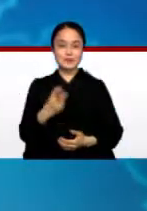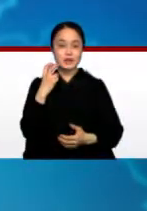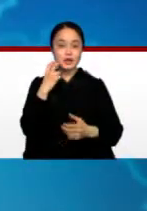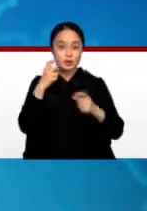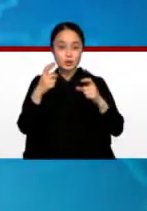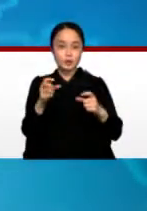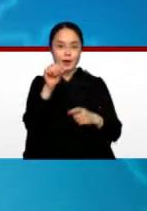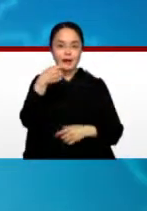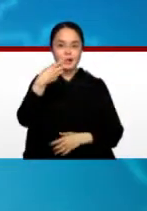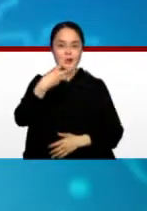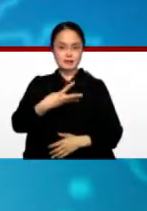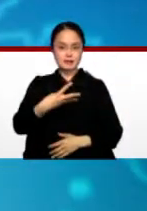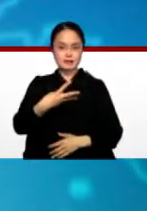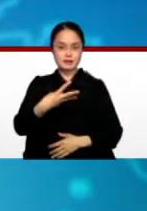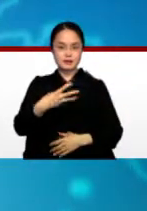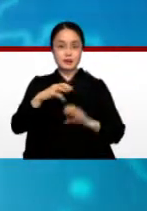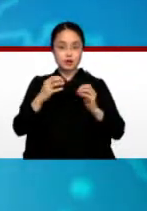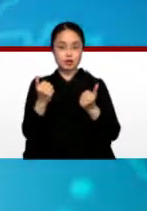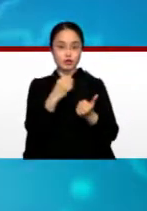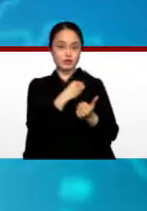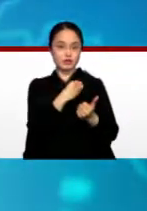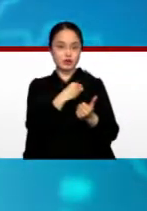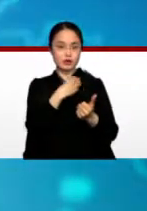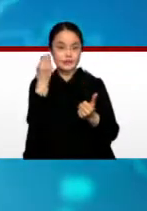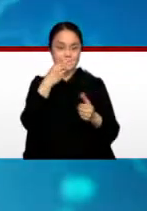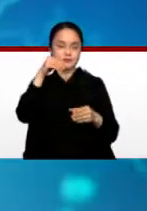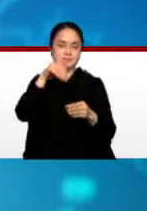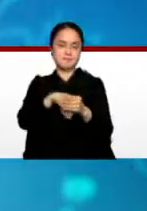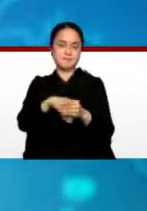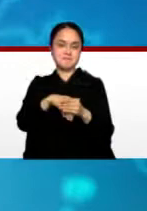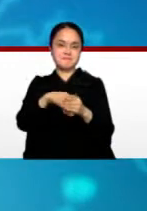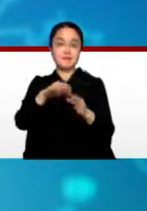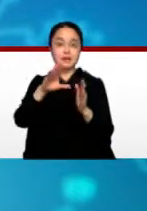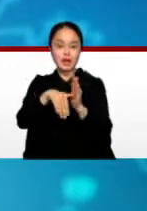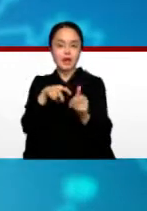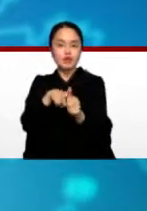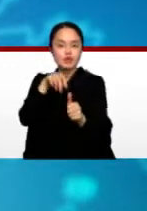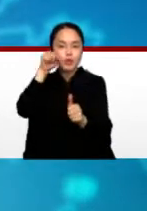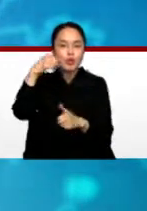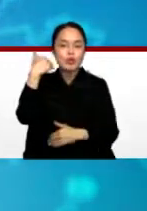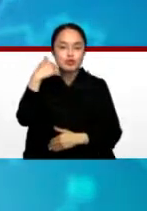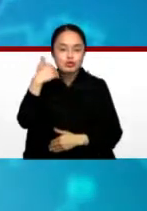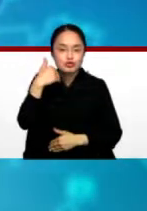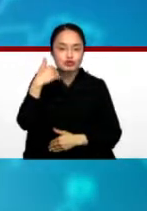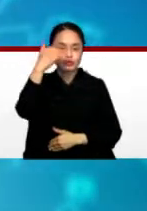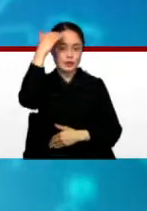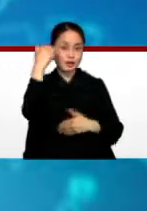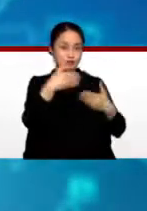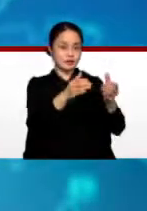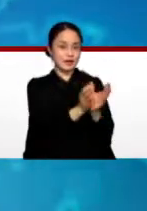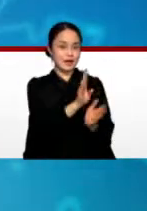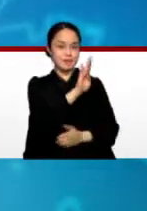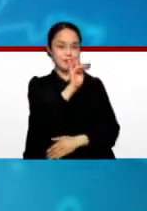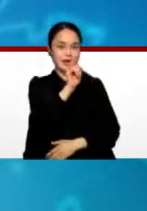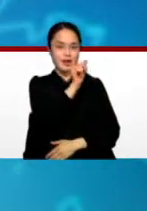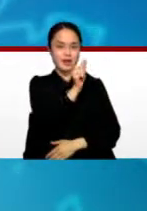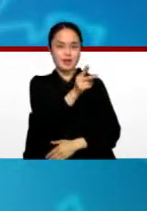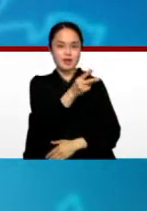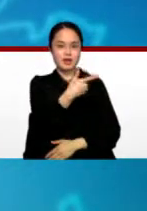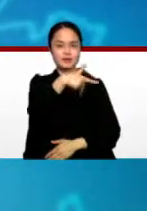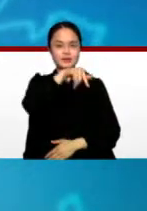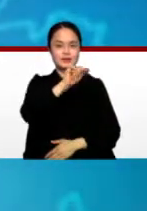송파을 재보선의 대진표 윤곽이 서서히 드러나는 가운데 배현진 자유한국당 예비후보가 출마를